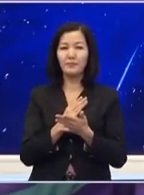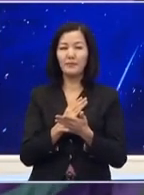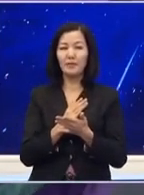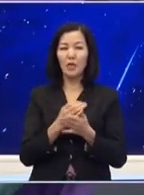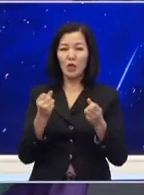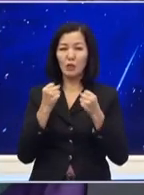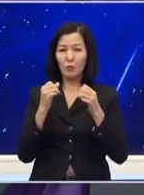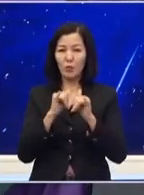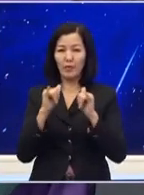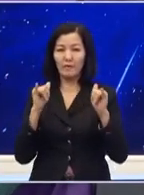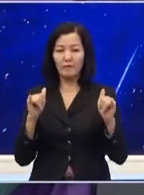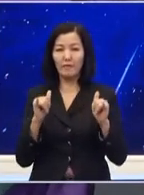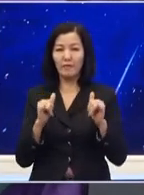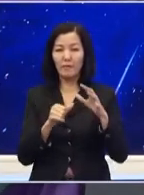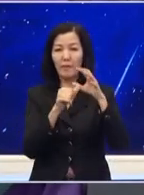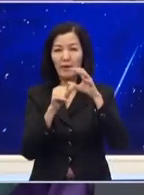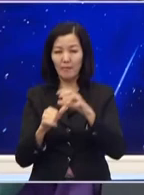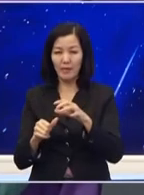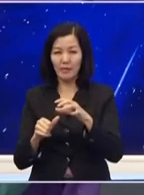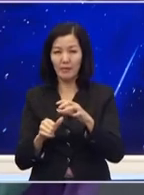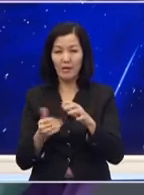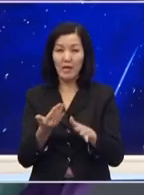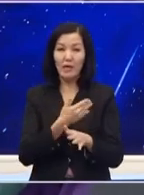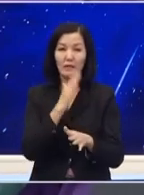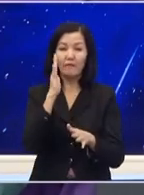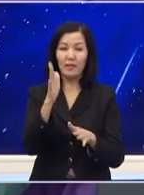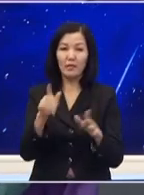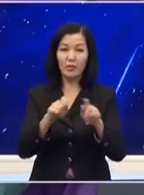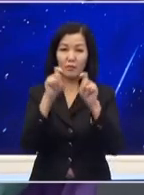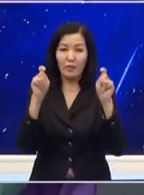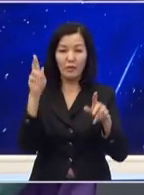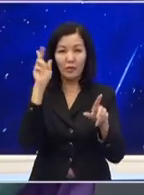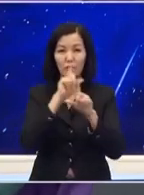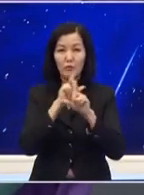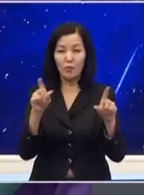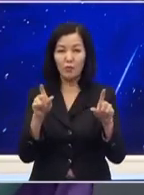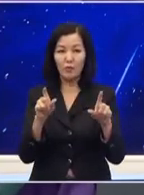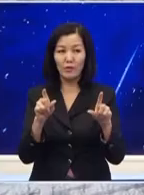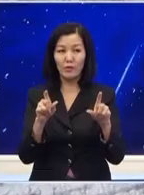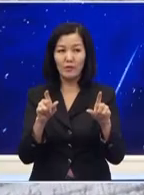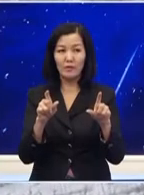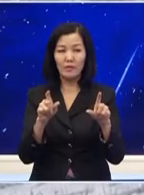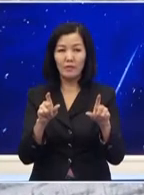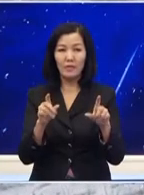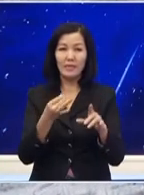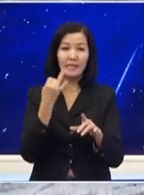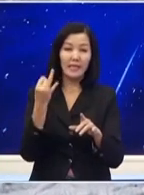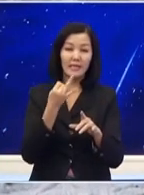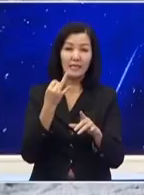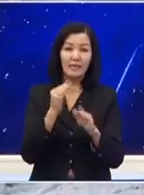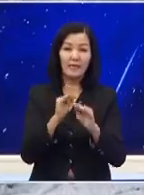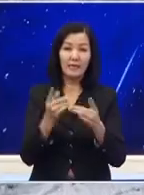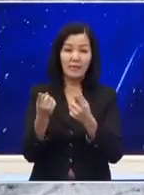вид спорта развивается по парапланеризму. Хотим в дальнейшем открыть школу парапланеристов, заинтересовать детей.